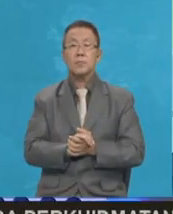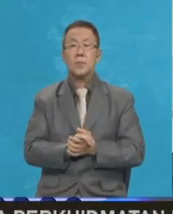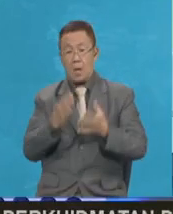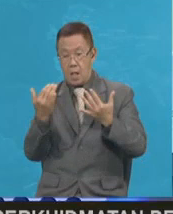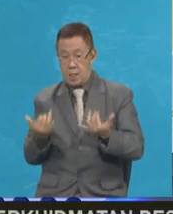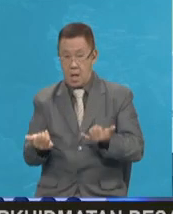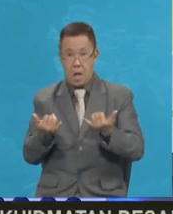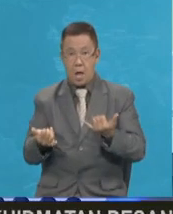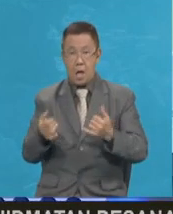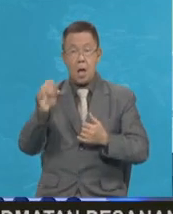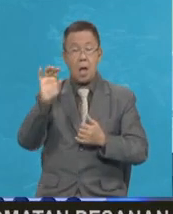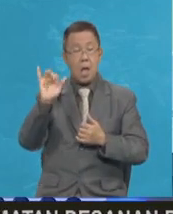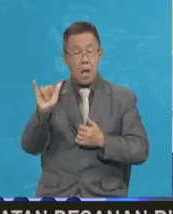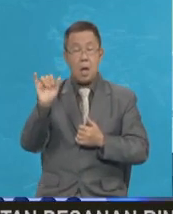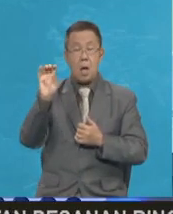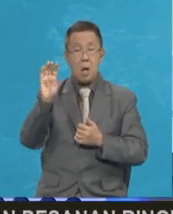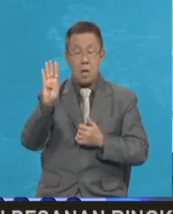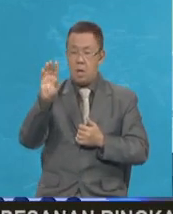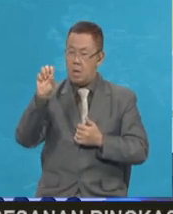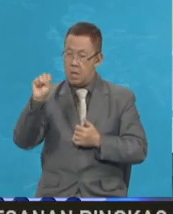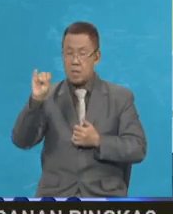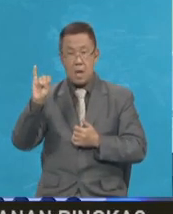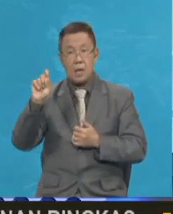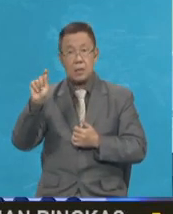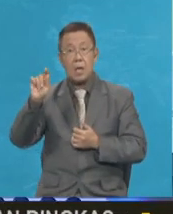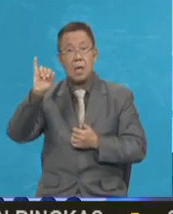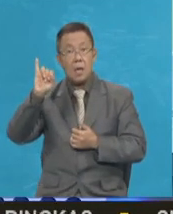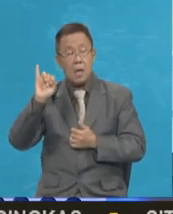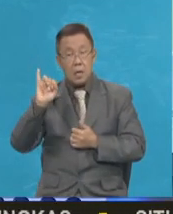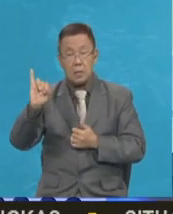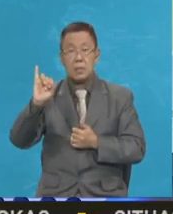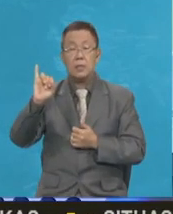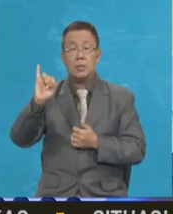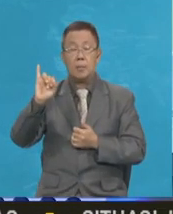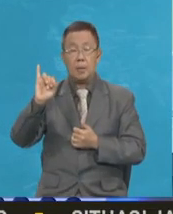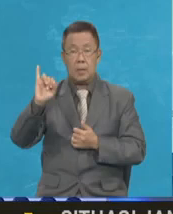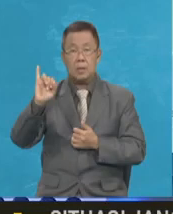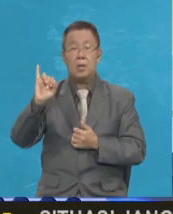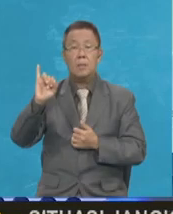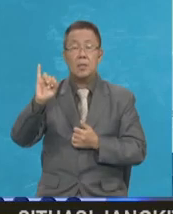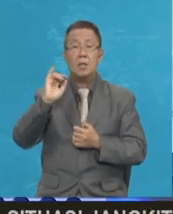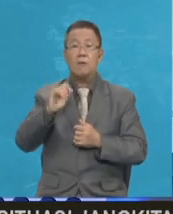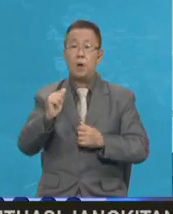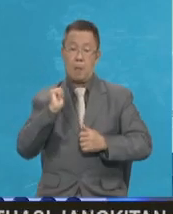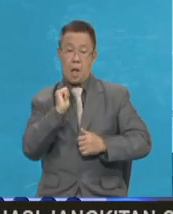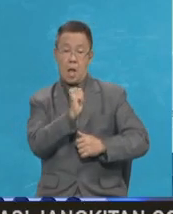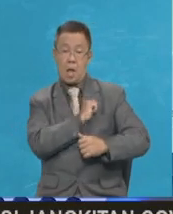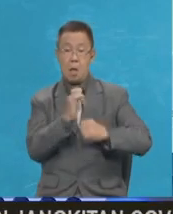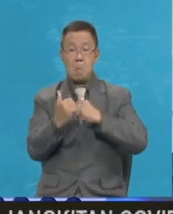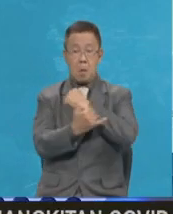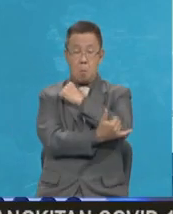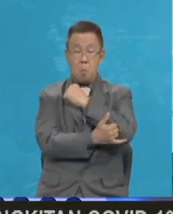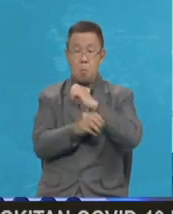Hai sementara itu yang berformat dayang City Roza Meri Yanti binti dato.sri lejos seorang raja brahman ahli Majlis mesyuarat